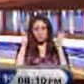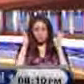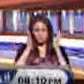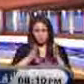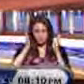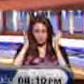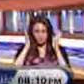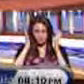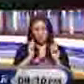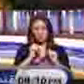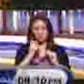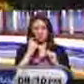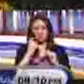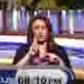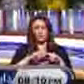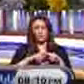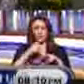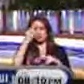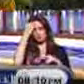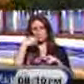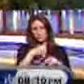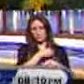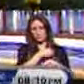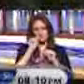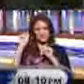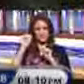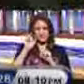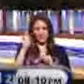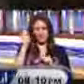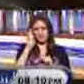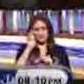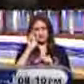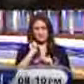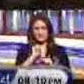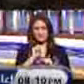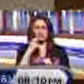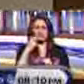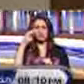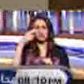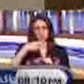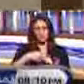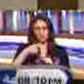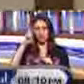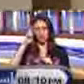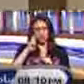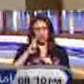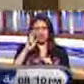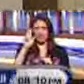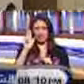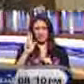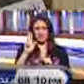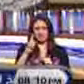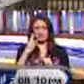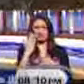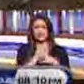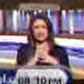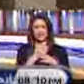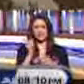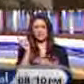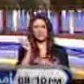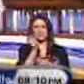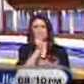وحفل تأبين للمواطن المصري عزت حكيم عطالله الذي كان أحد المتهمين